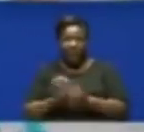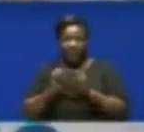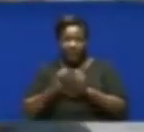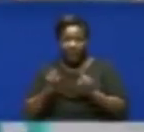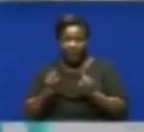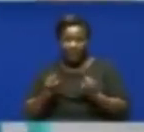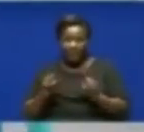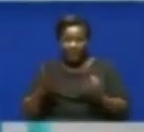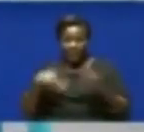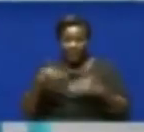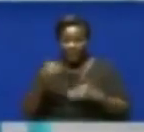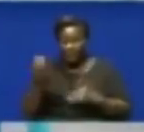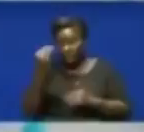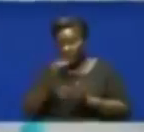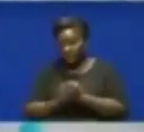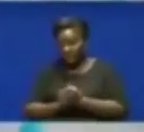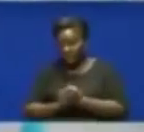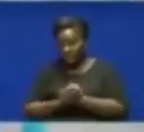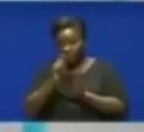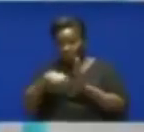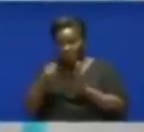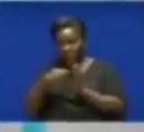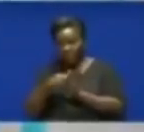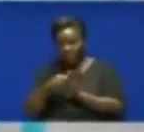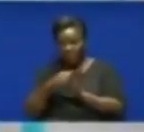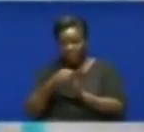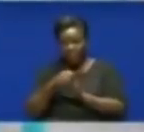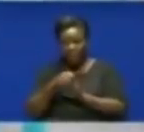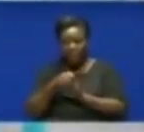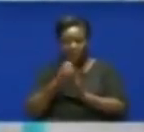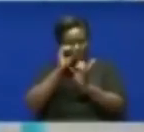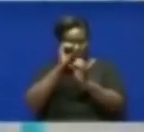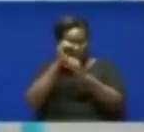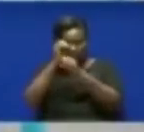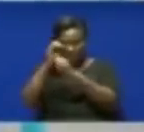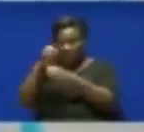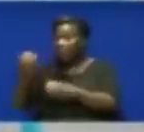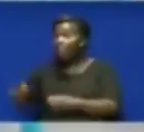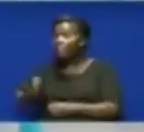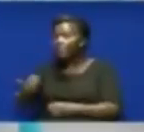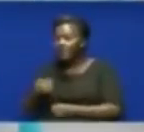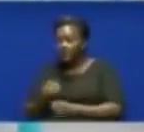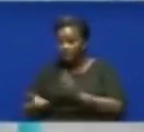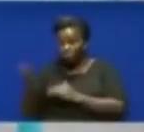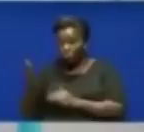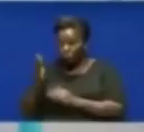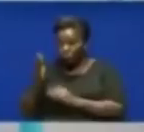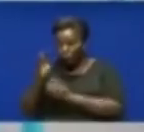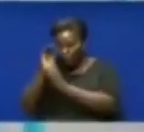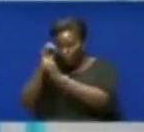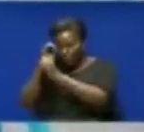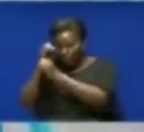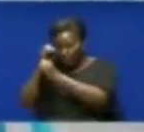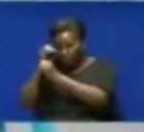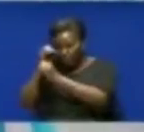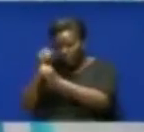hiki, wana mashine yao ya kupimia wafanyakazi wote wanaoingia hapa. Unapoingia hapa asubuhi unapimwa, joto likionekana ni